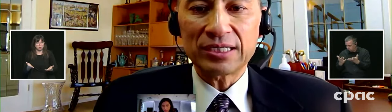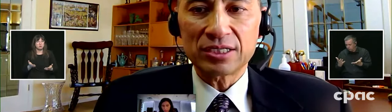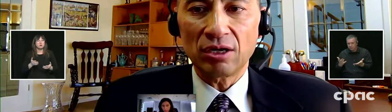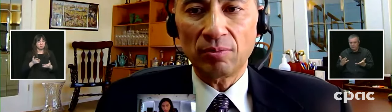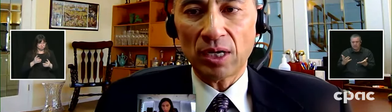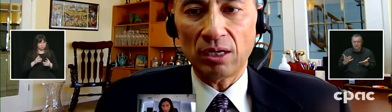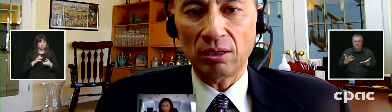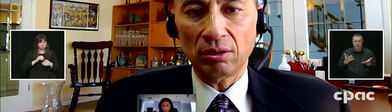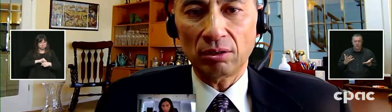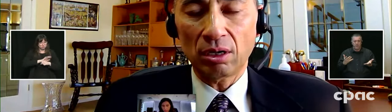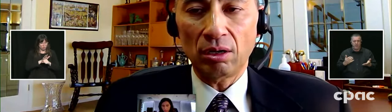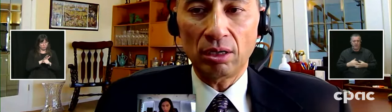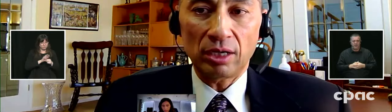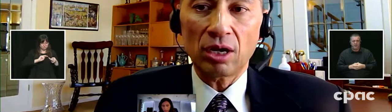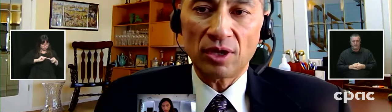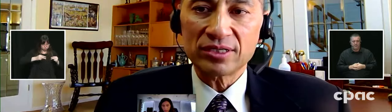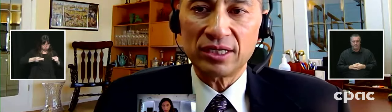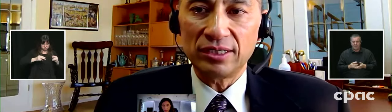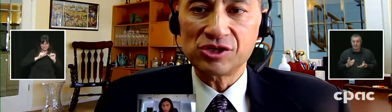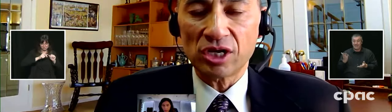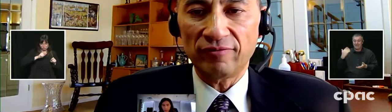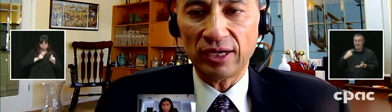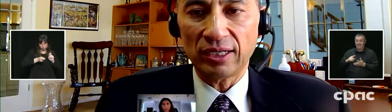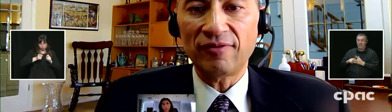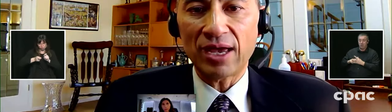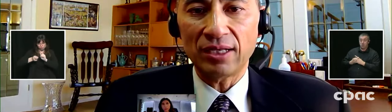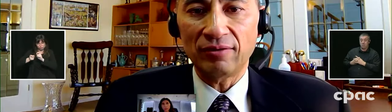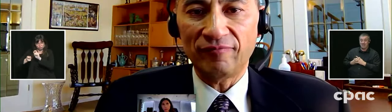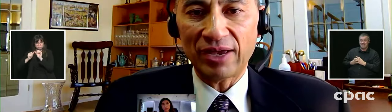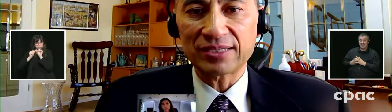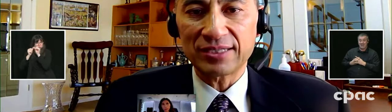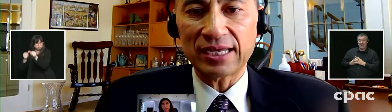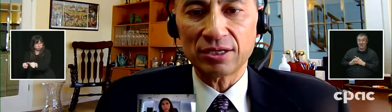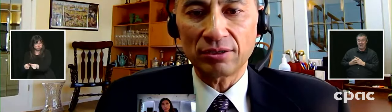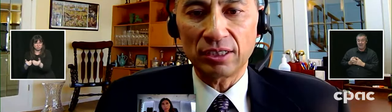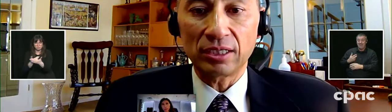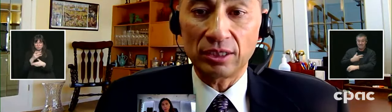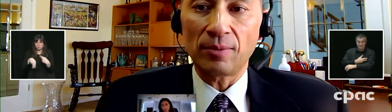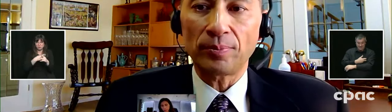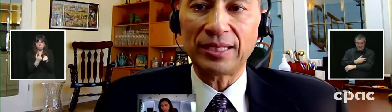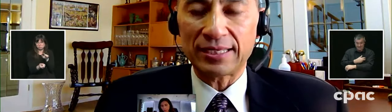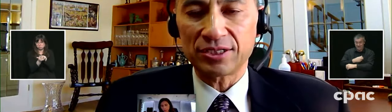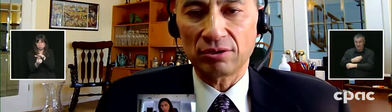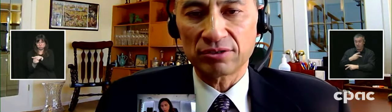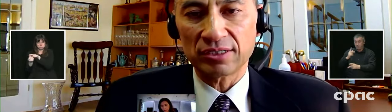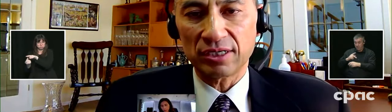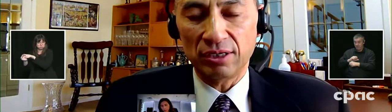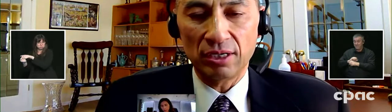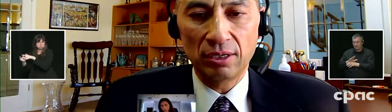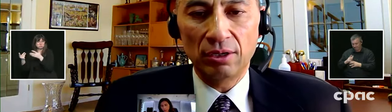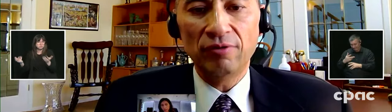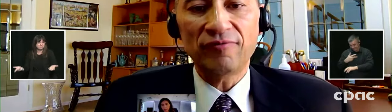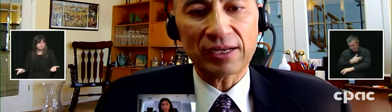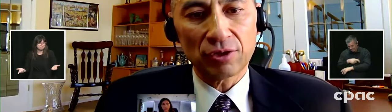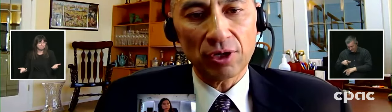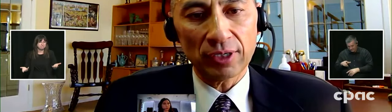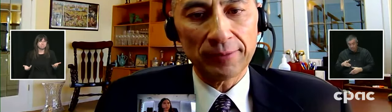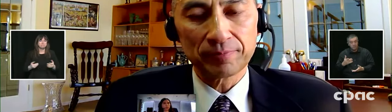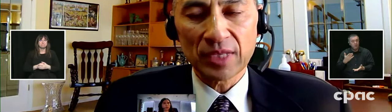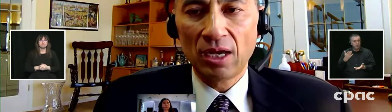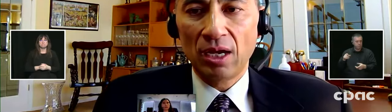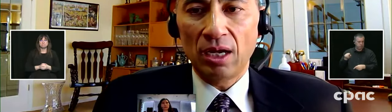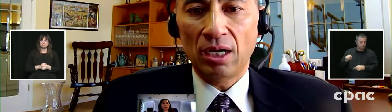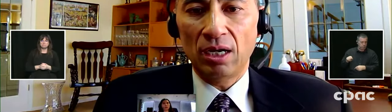la pression. Quand on a commencé déjà avec la vaccination de la population, ça c'est un facteur